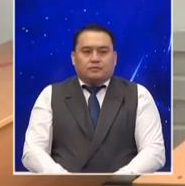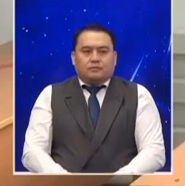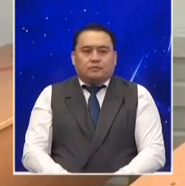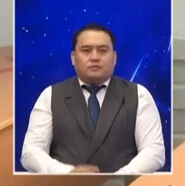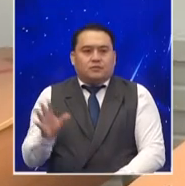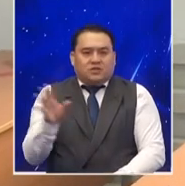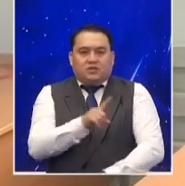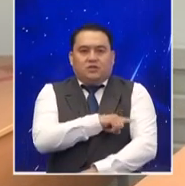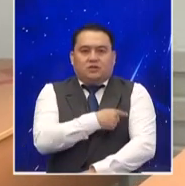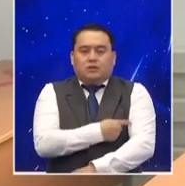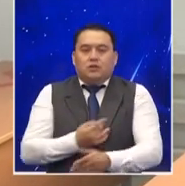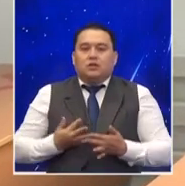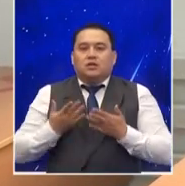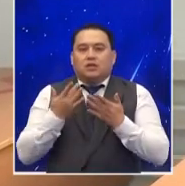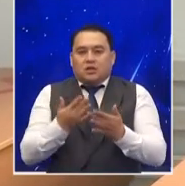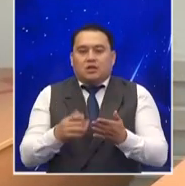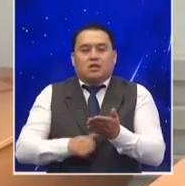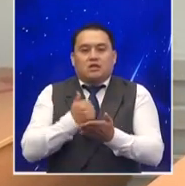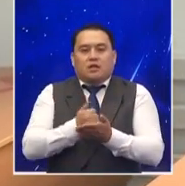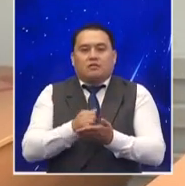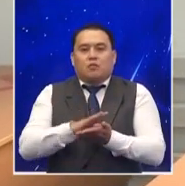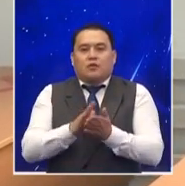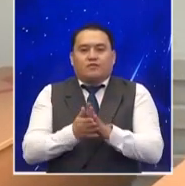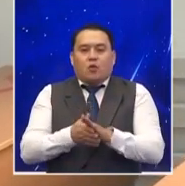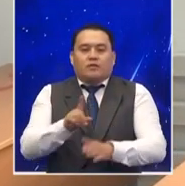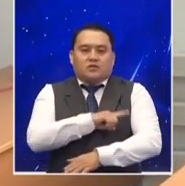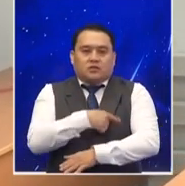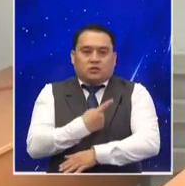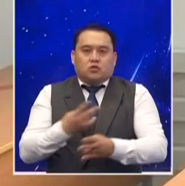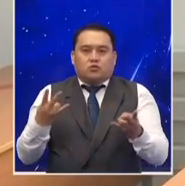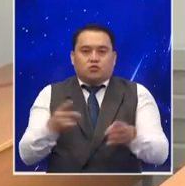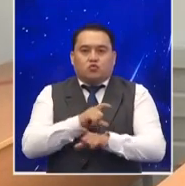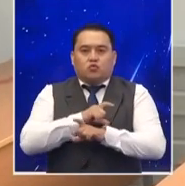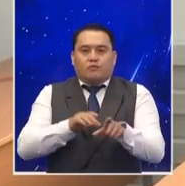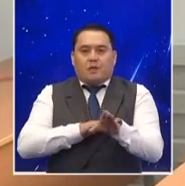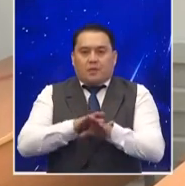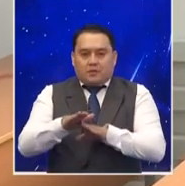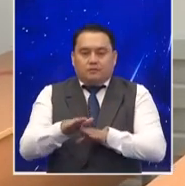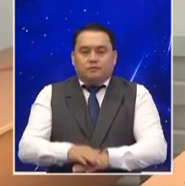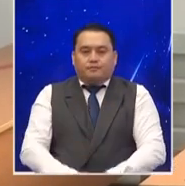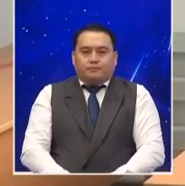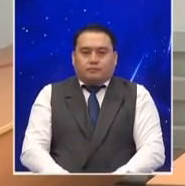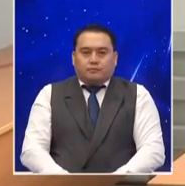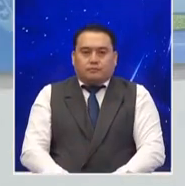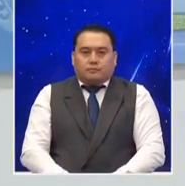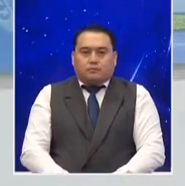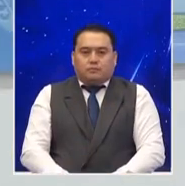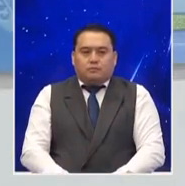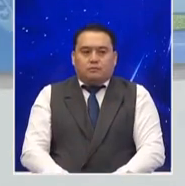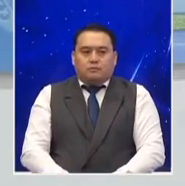Все санитарные требования, предписанные главным государственным санитарным врачом, в этой школе выполняются на 100%.